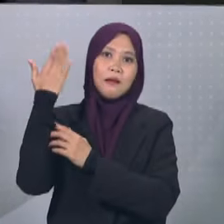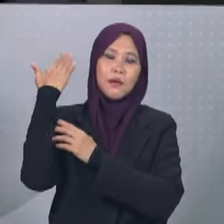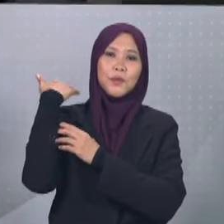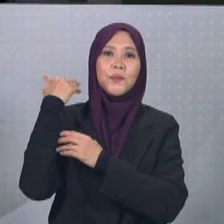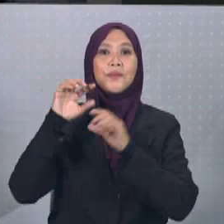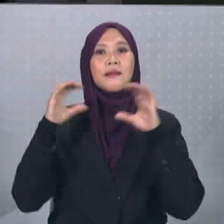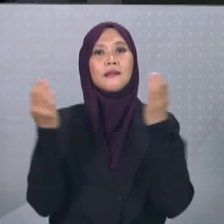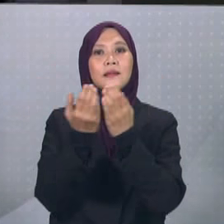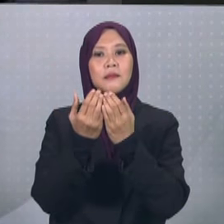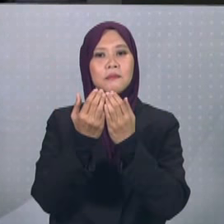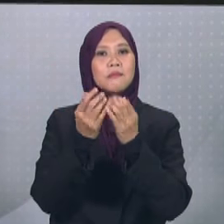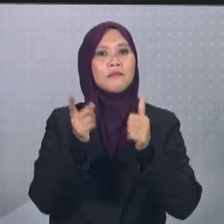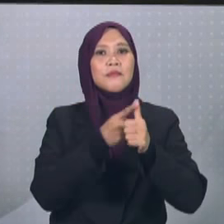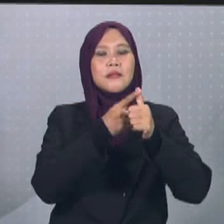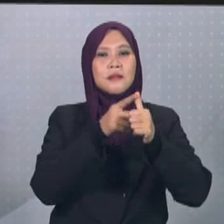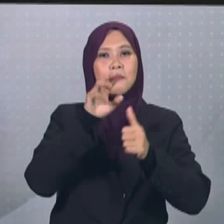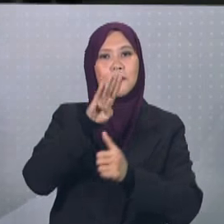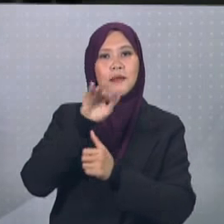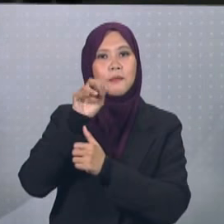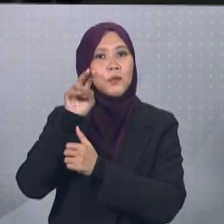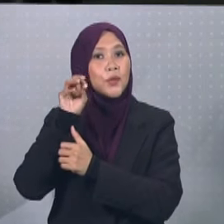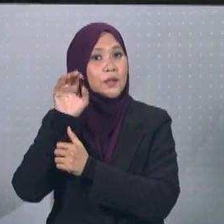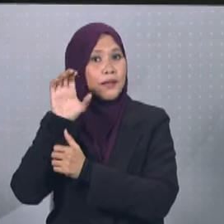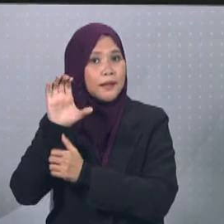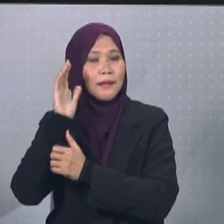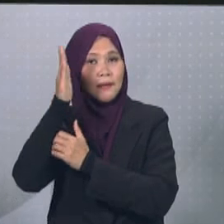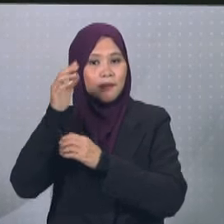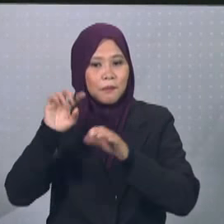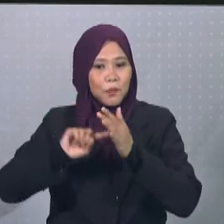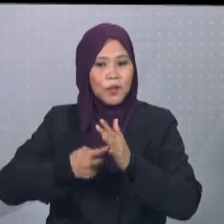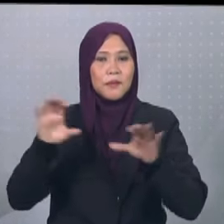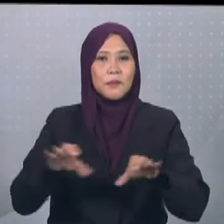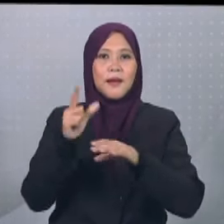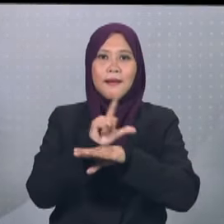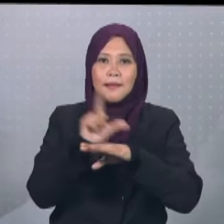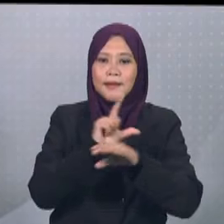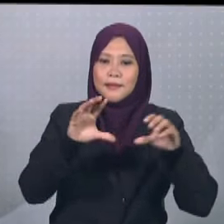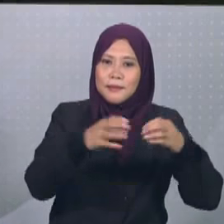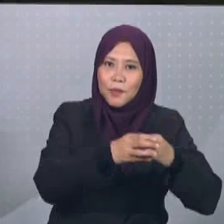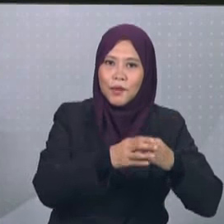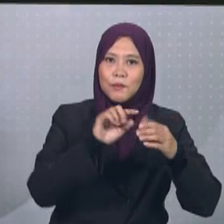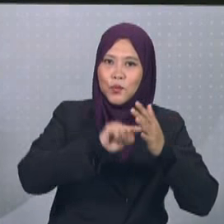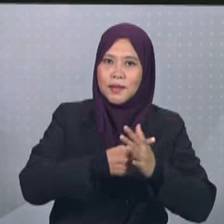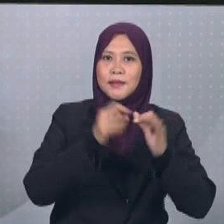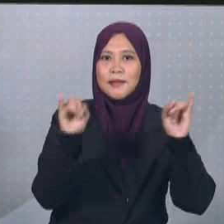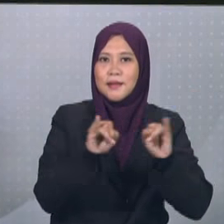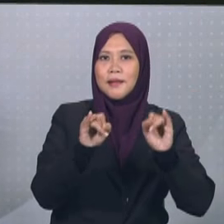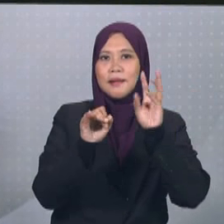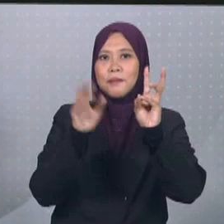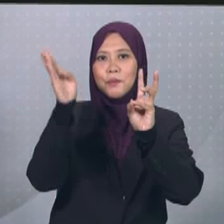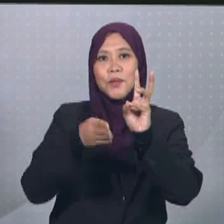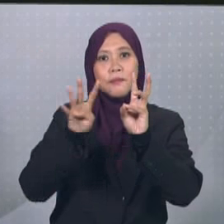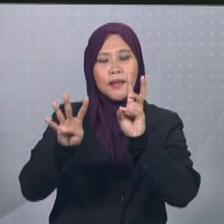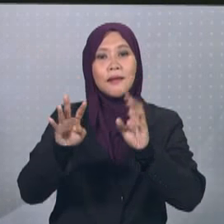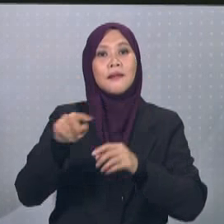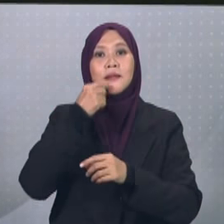kelab menyebut pasukan pertama Bayern Munich akan kembali membuat latihan dalam kumpulan yang kecil bermula Isnin 6 April. Kata kenyataan itu